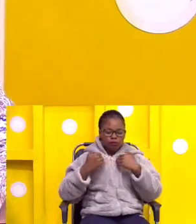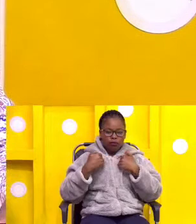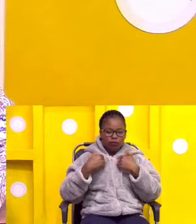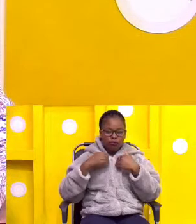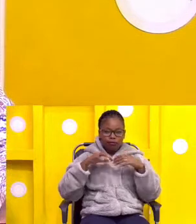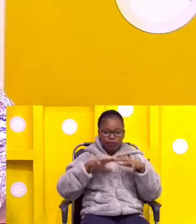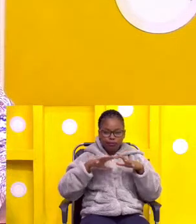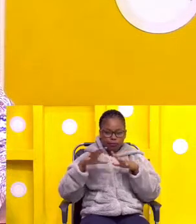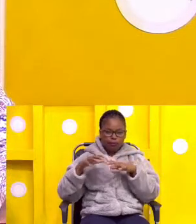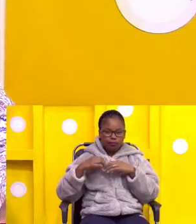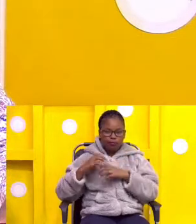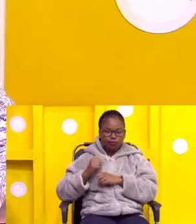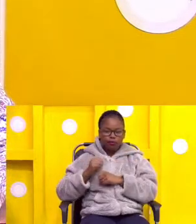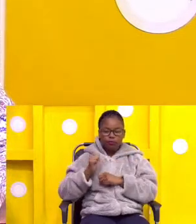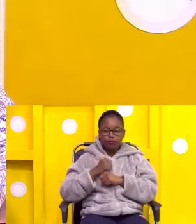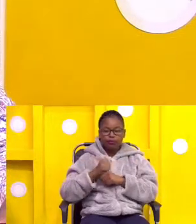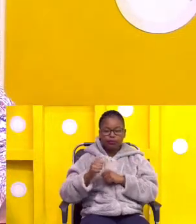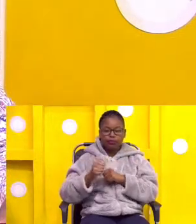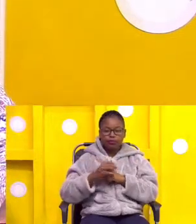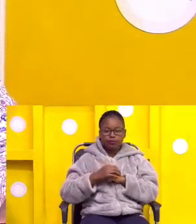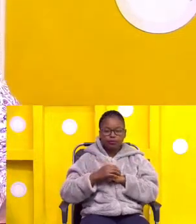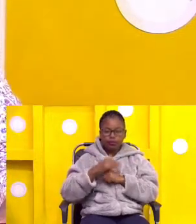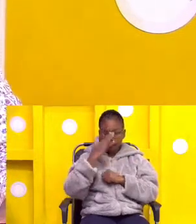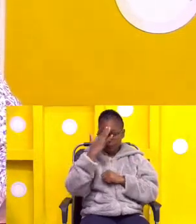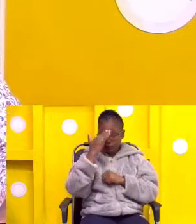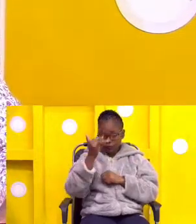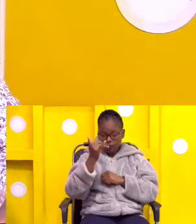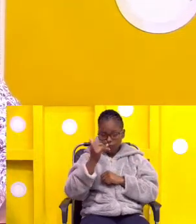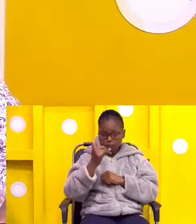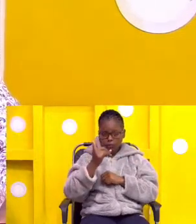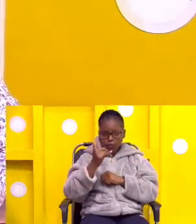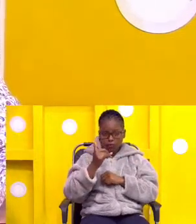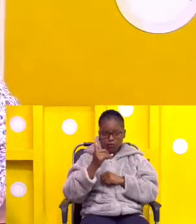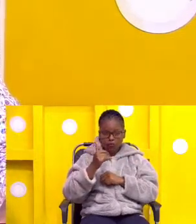gũkũ thĩ tondũ nĩkĩ andũ a gũkũ